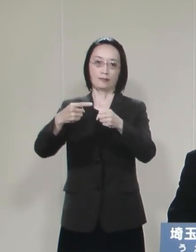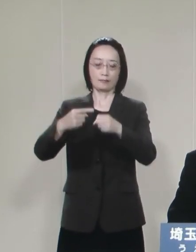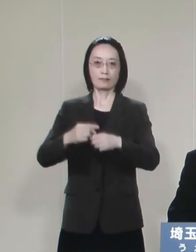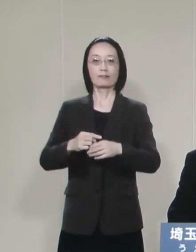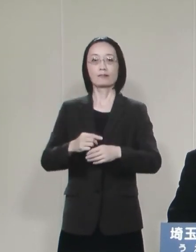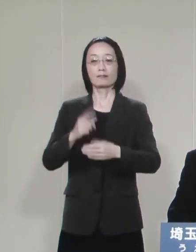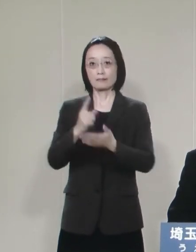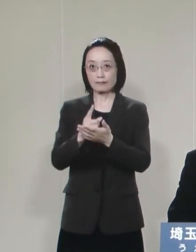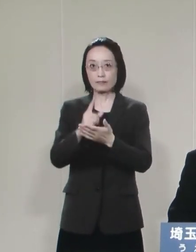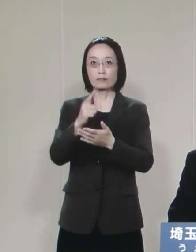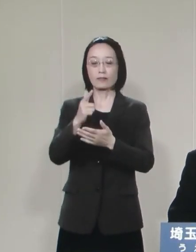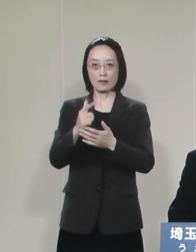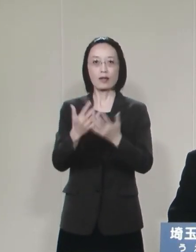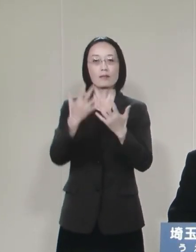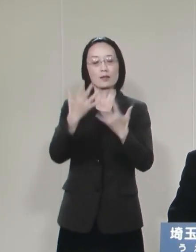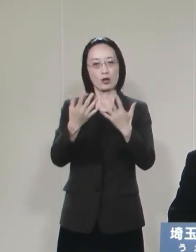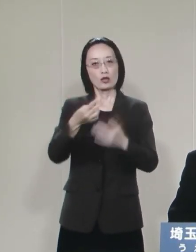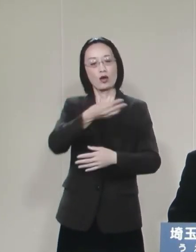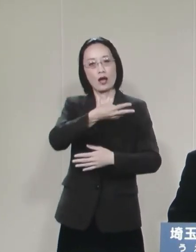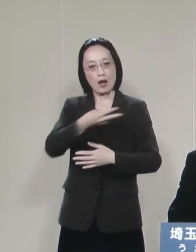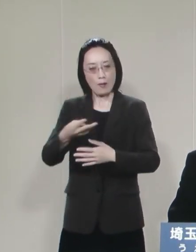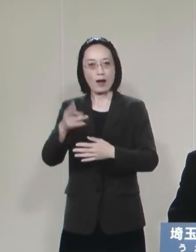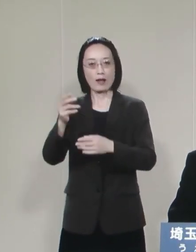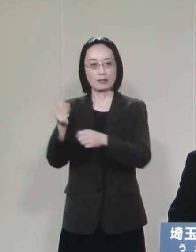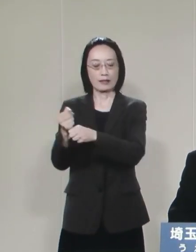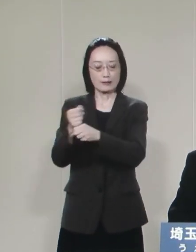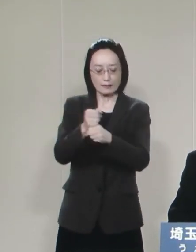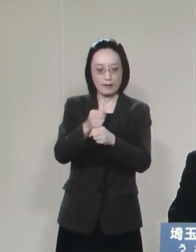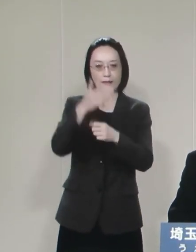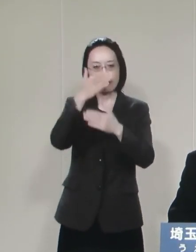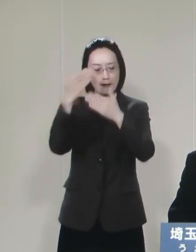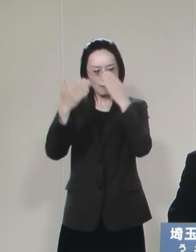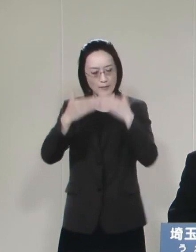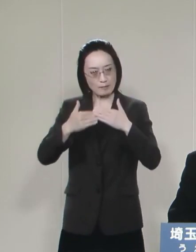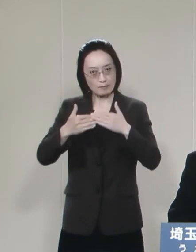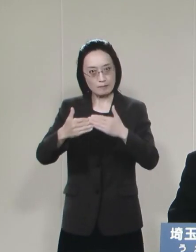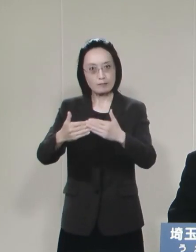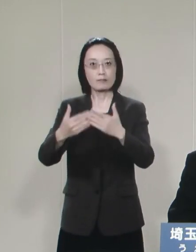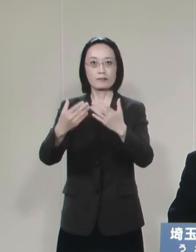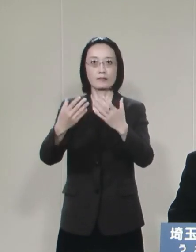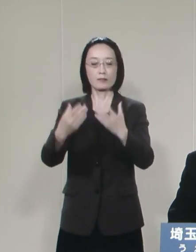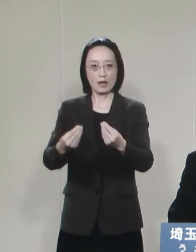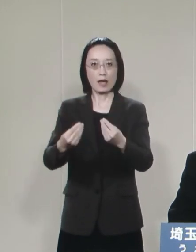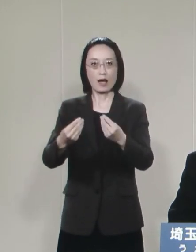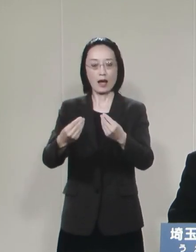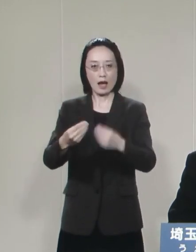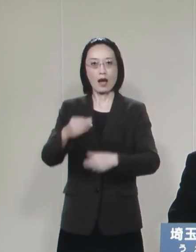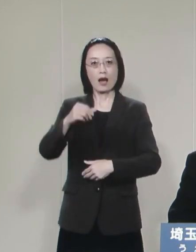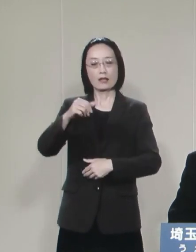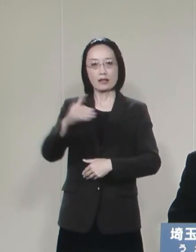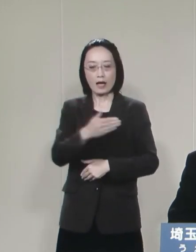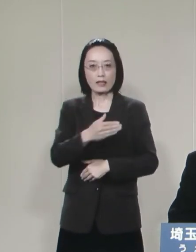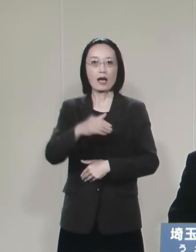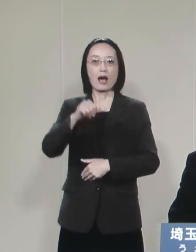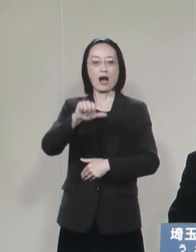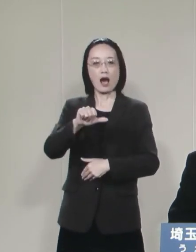さらに緑と川の再生なども丁寧にやってまいりましたので、鮎の生息率